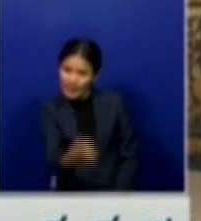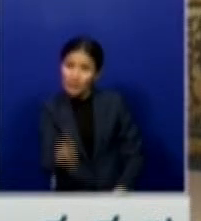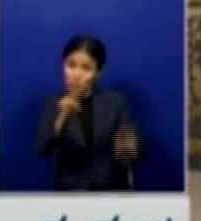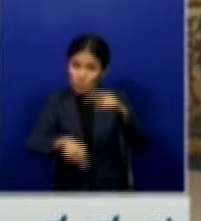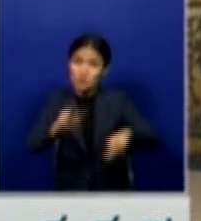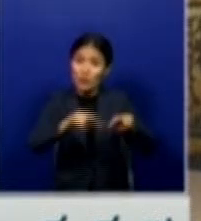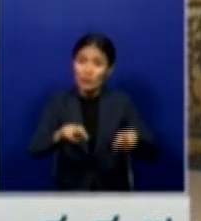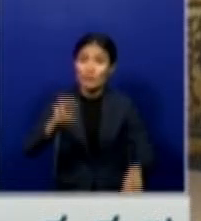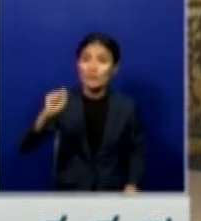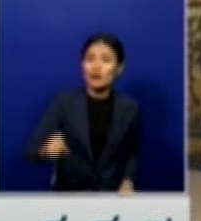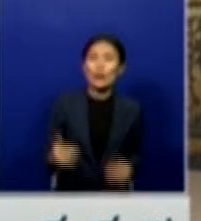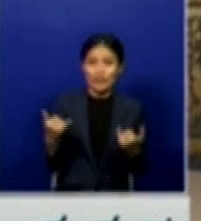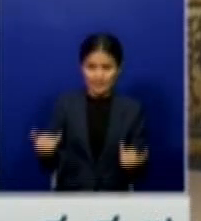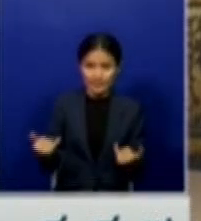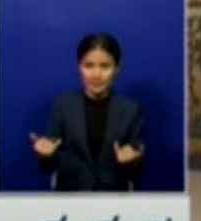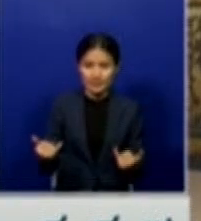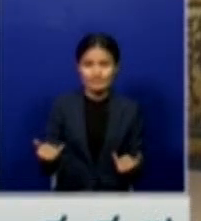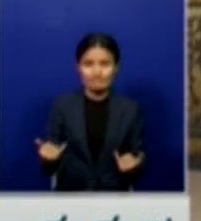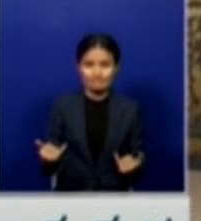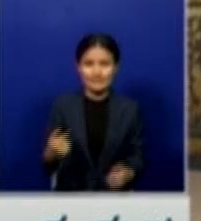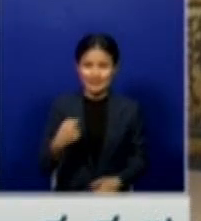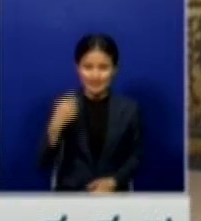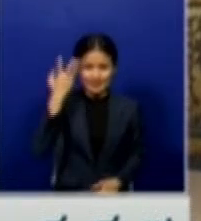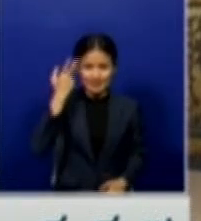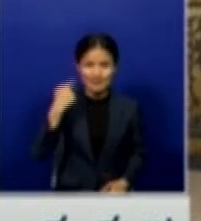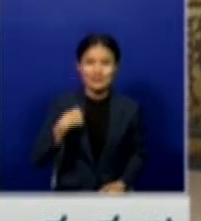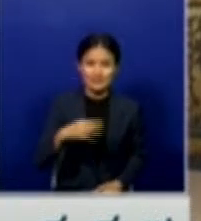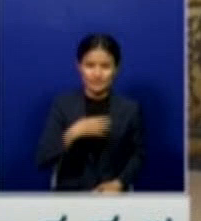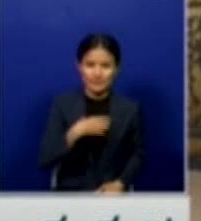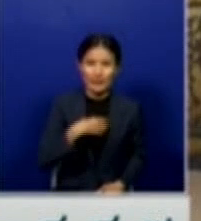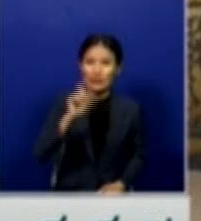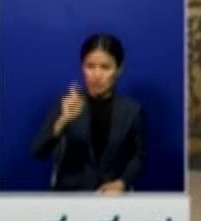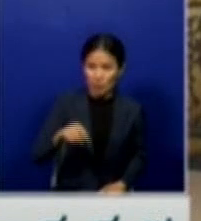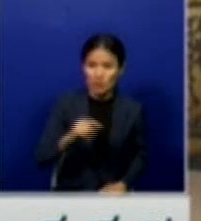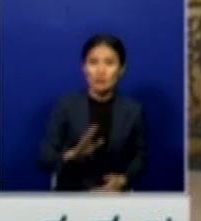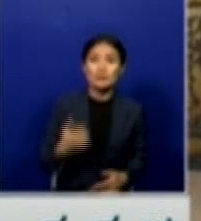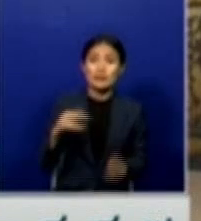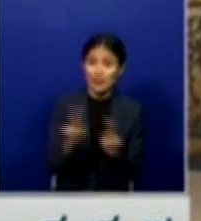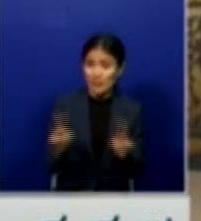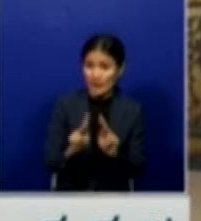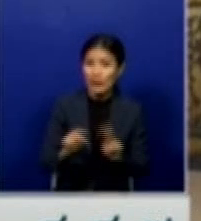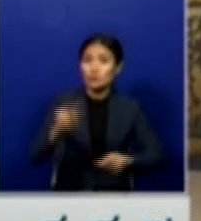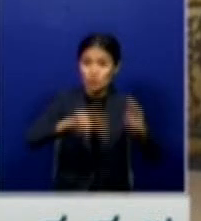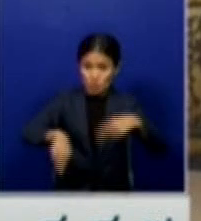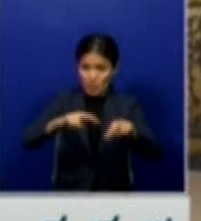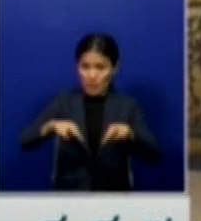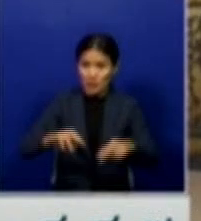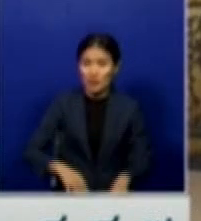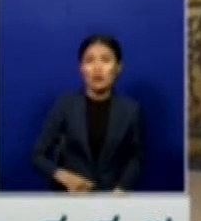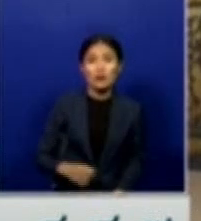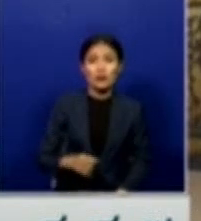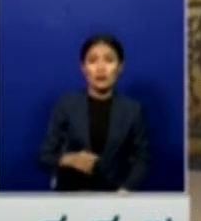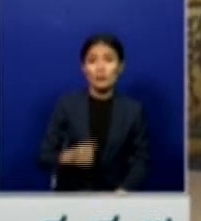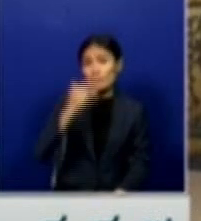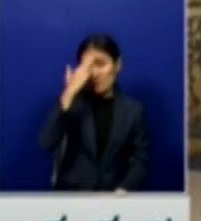จะได้รับการช่วยเหลือหรือไม ่เออนั่นสินั่นอีกเรื่องหนึ่งนะ นั่นนี่หนี้สาธารณะต่อ GDP ค่ะ จริงอยู่ณ